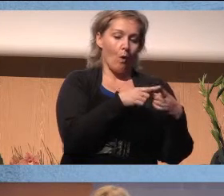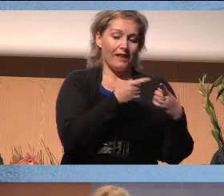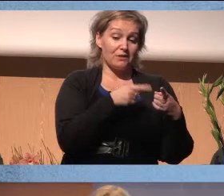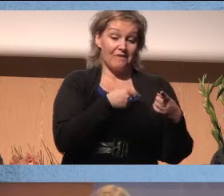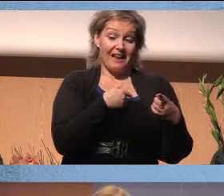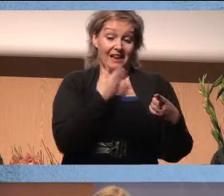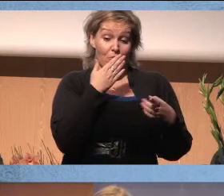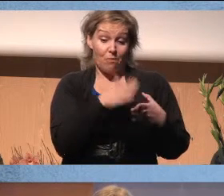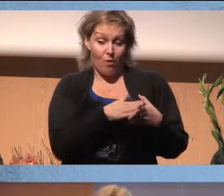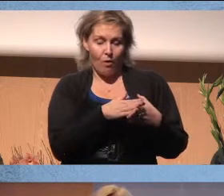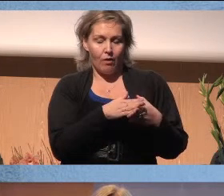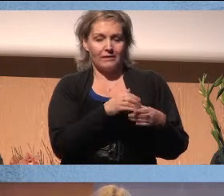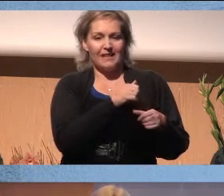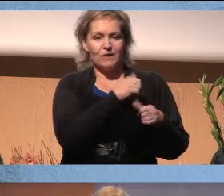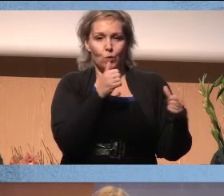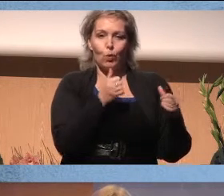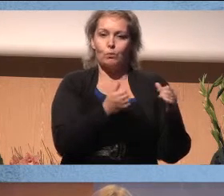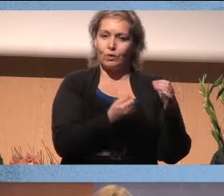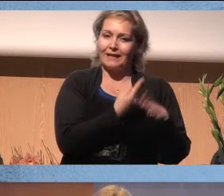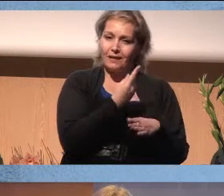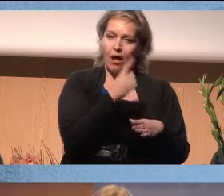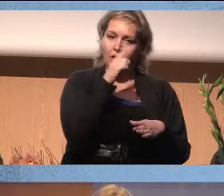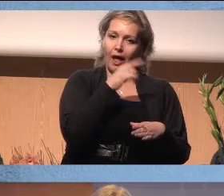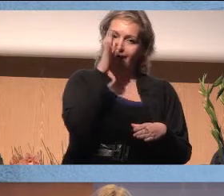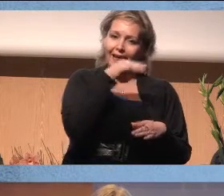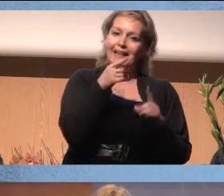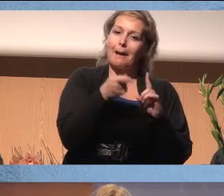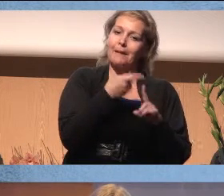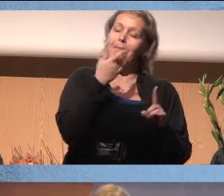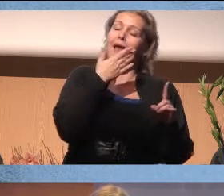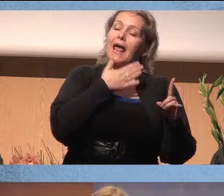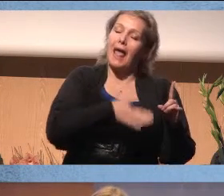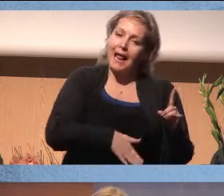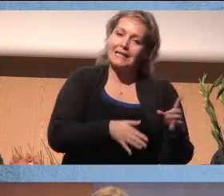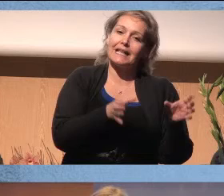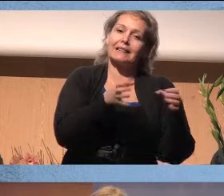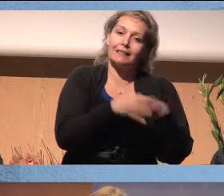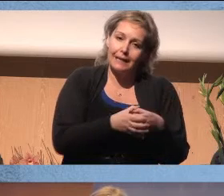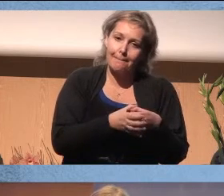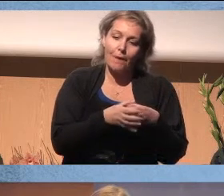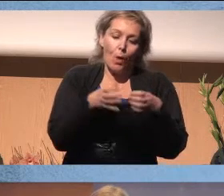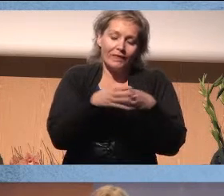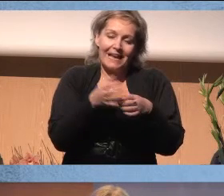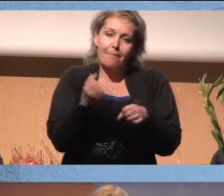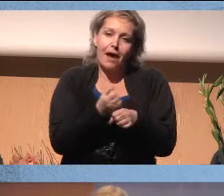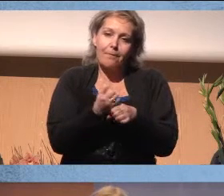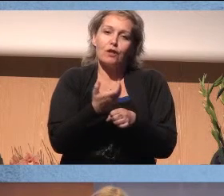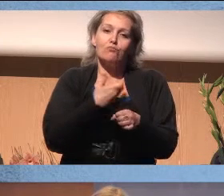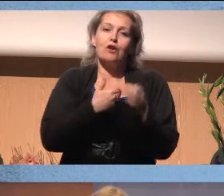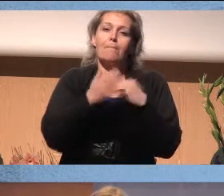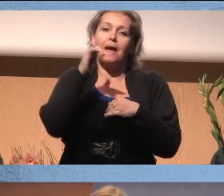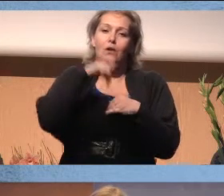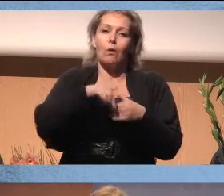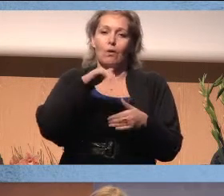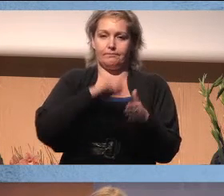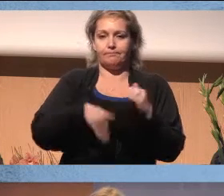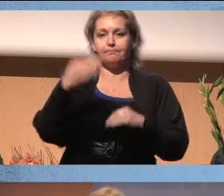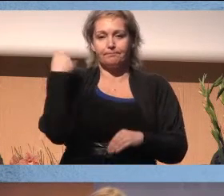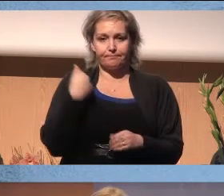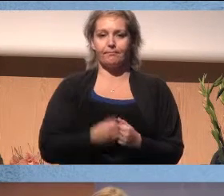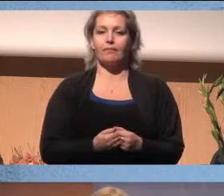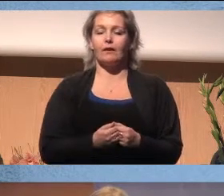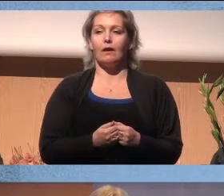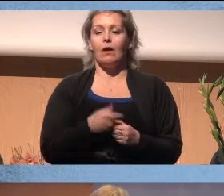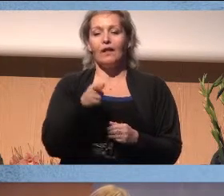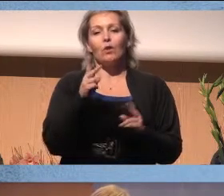fullt så gode på. Og det et stort potensiale for å tenke primær helseteam og teamarbeid i mye større grad.